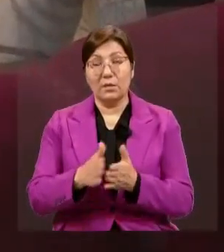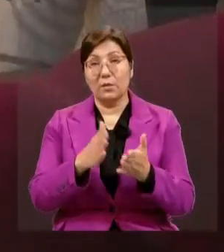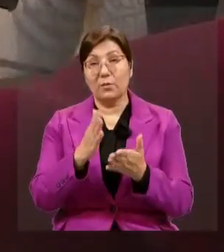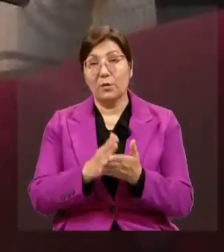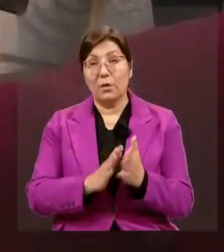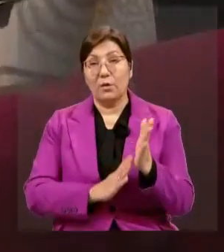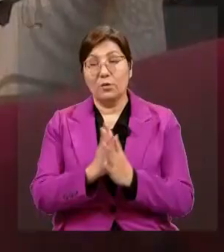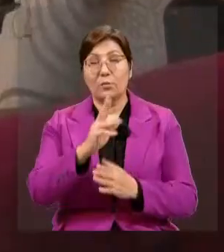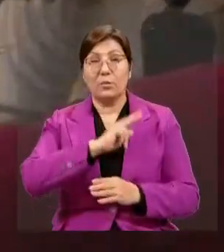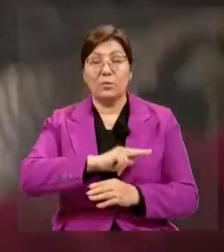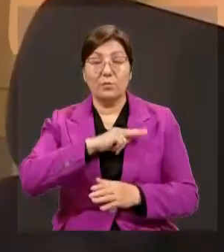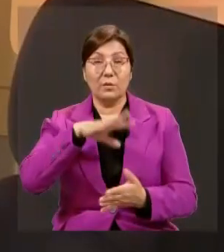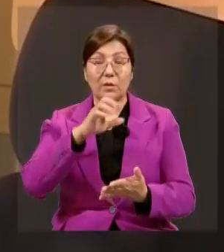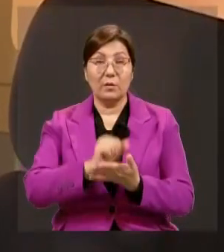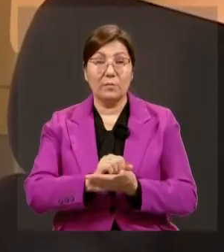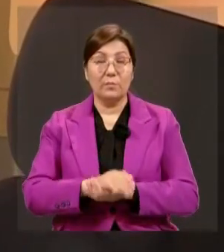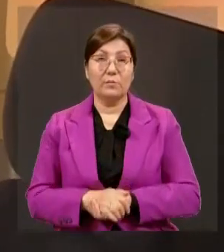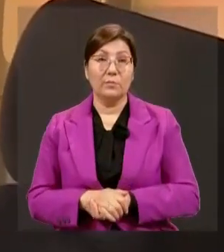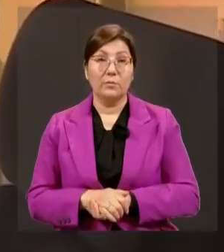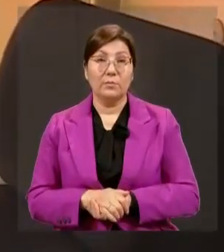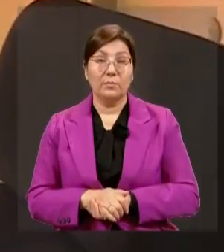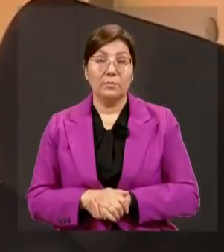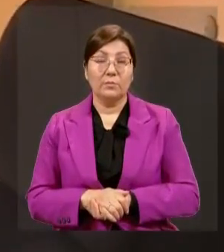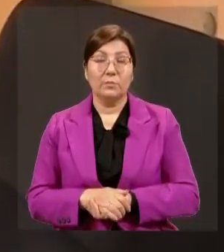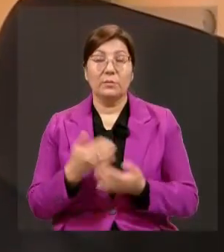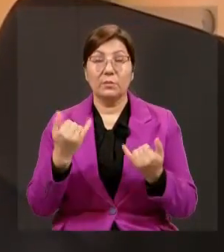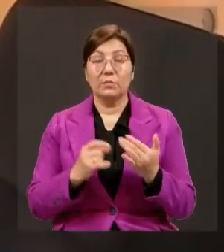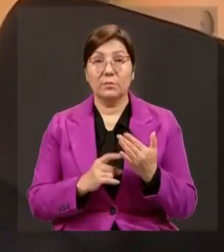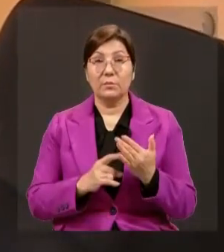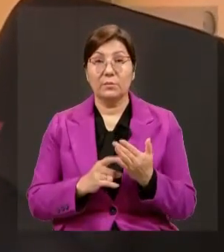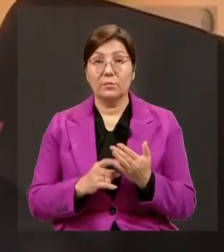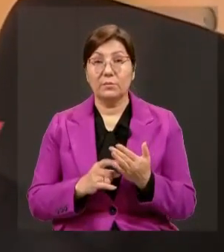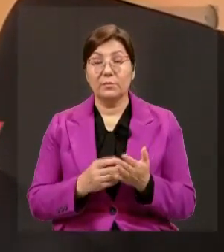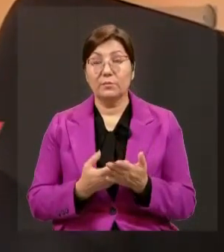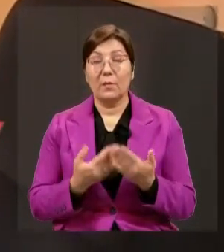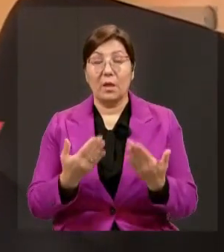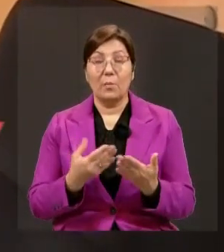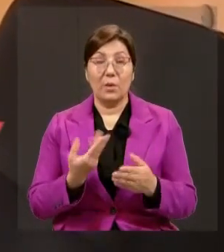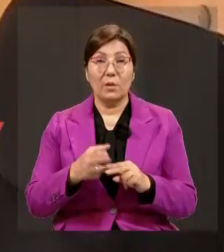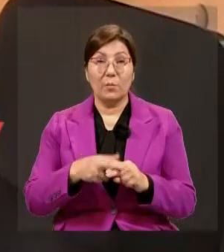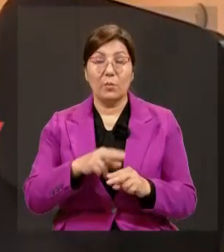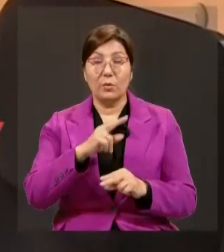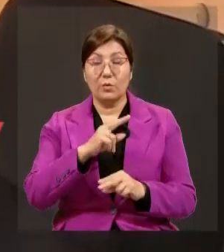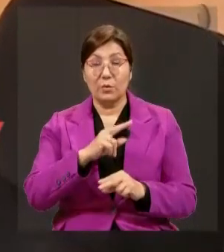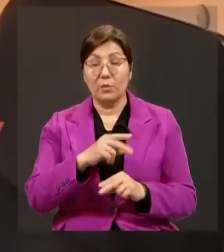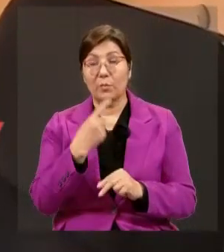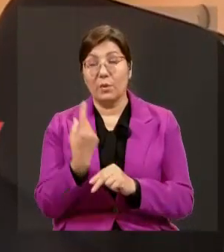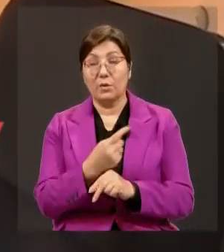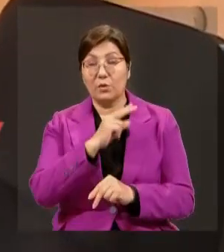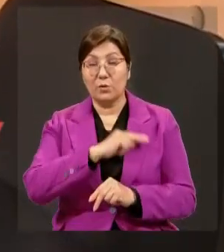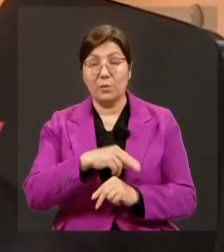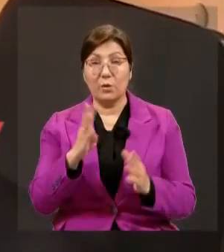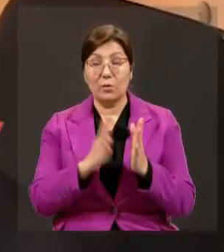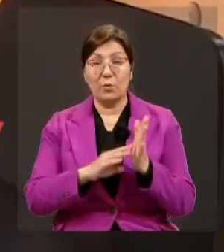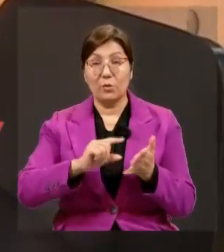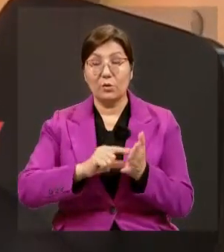шөп шабу жұмыстарымен айналысады. Вообще начинал, сейчас скажу, с 9 класса. Мен бұл саладағы алғашқы жұмысымды 9-шы